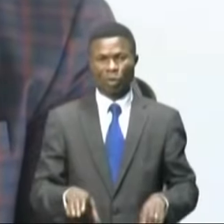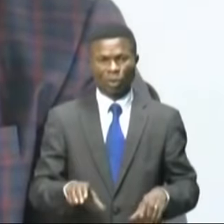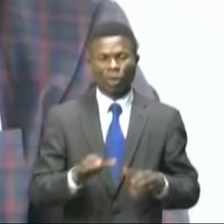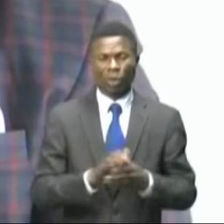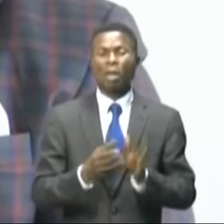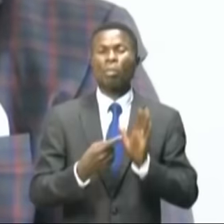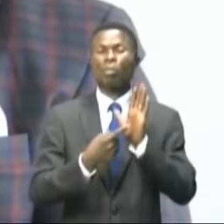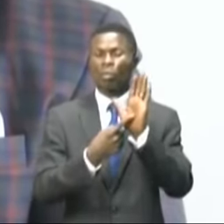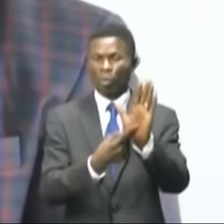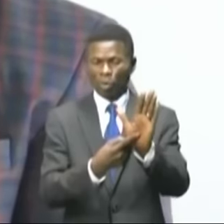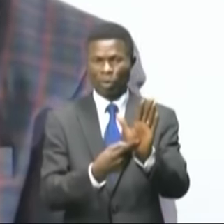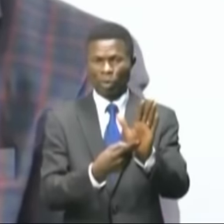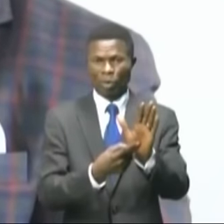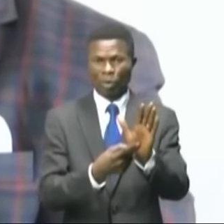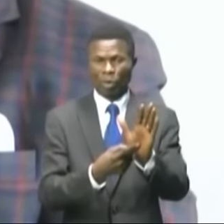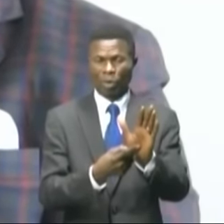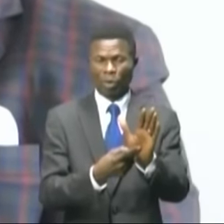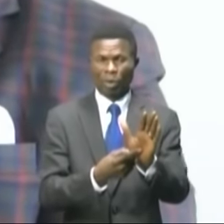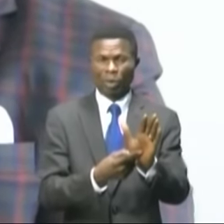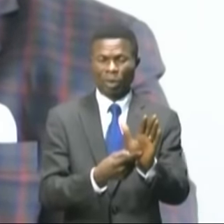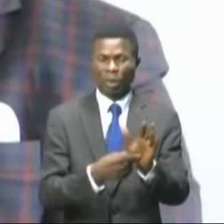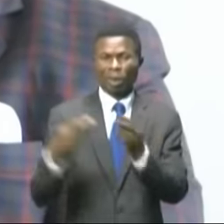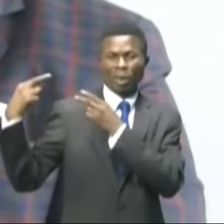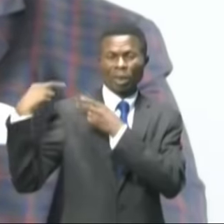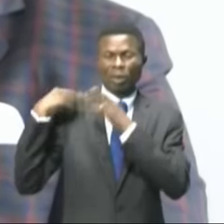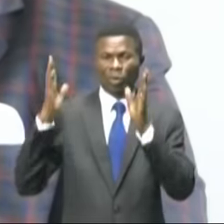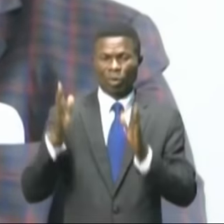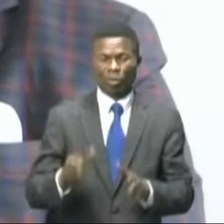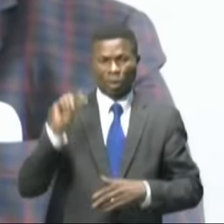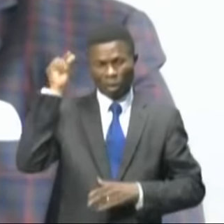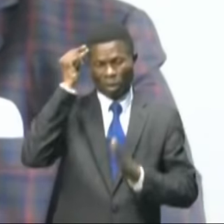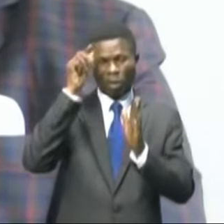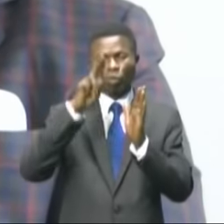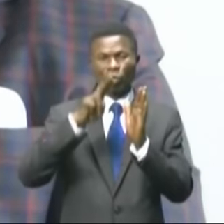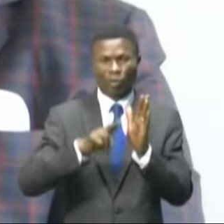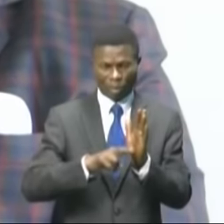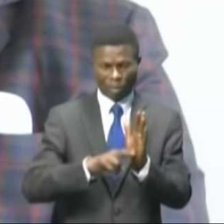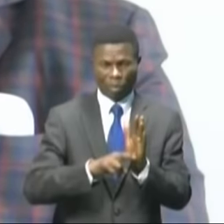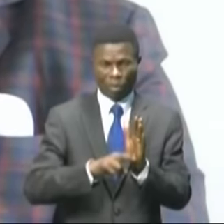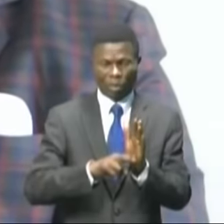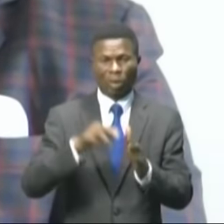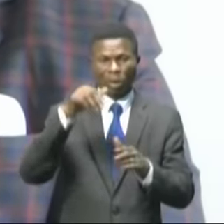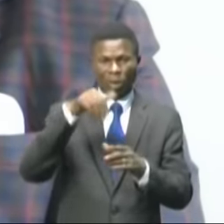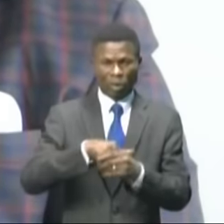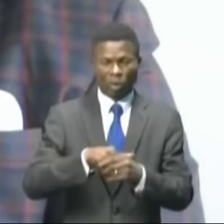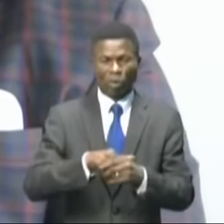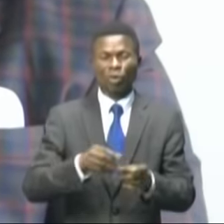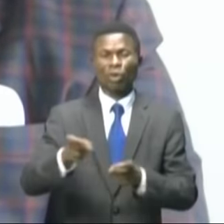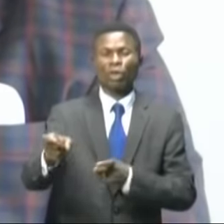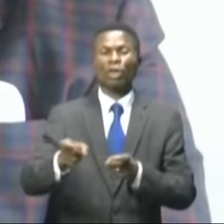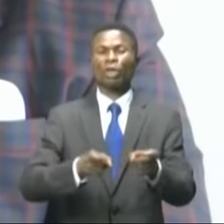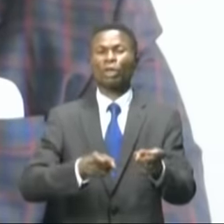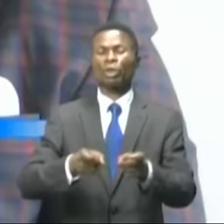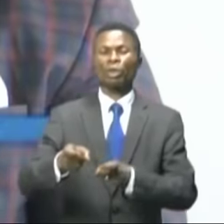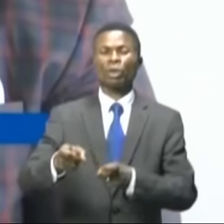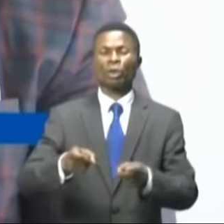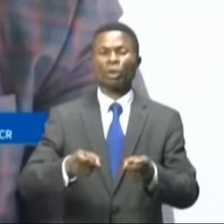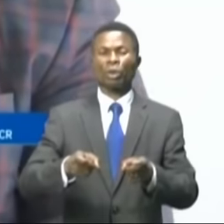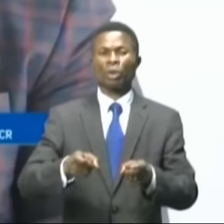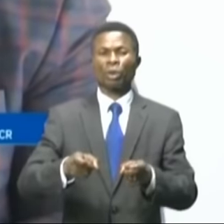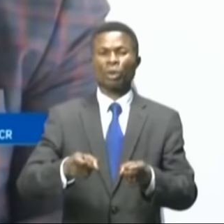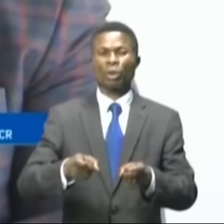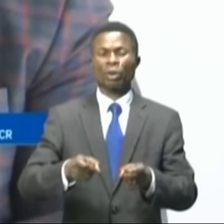fixe les responsabilités du gouvernement dans la gestion,